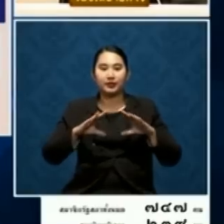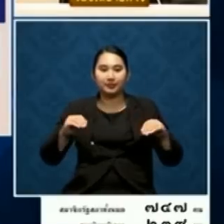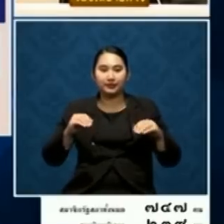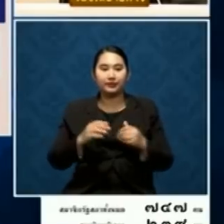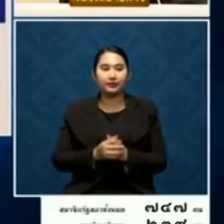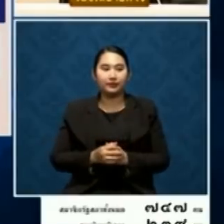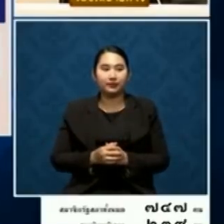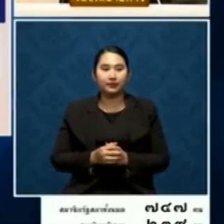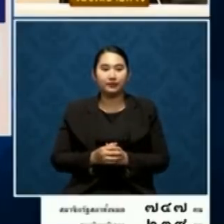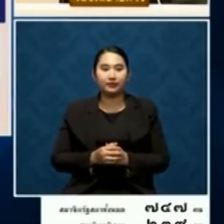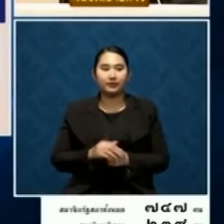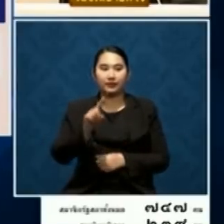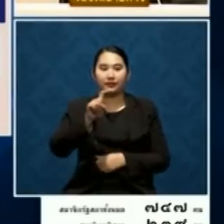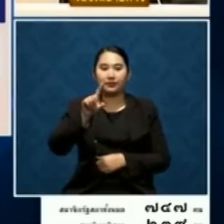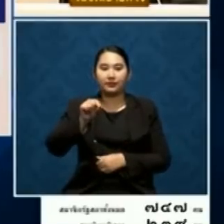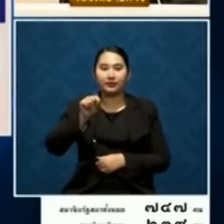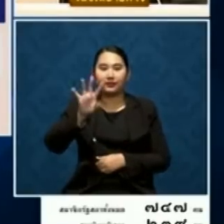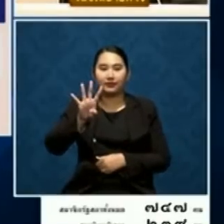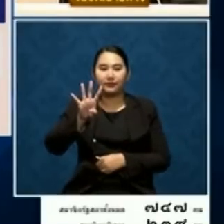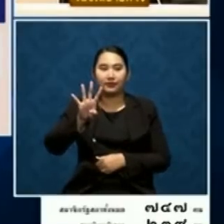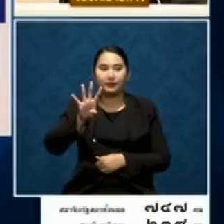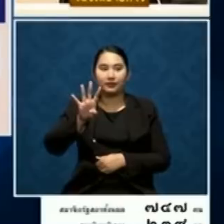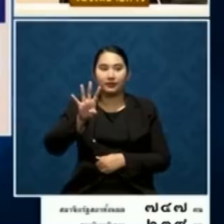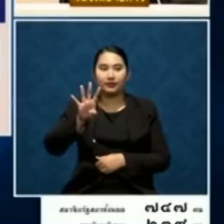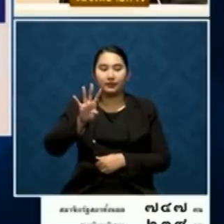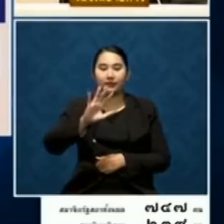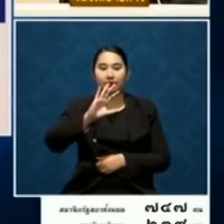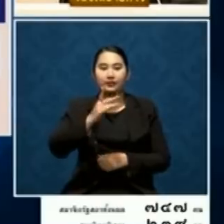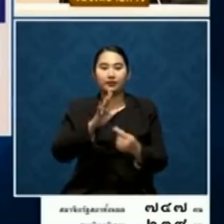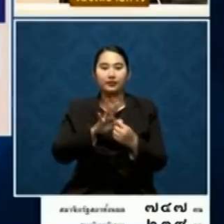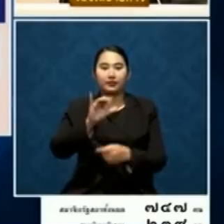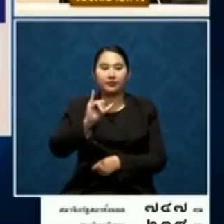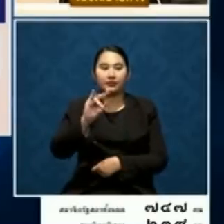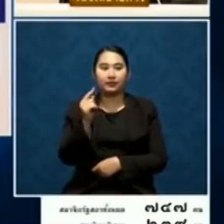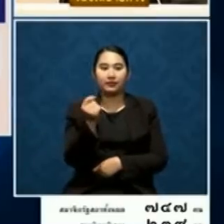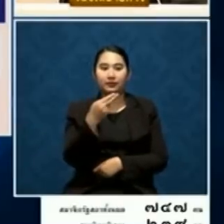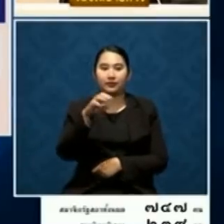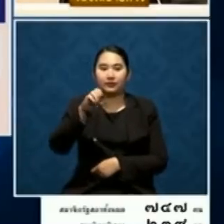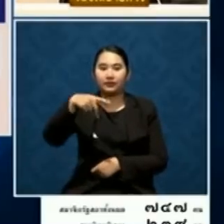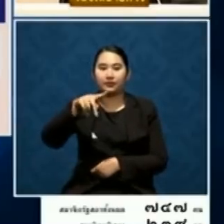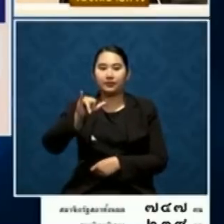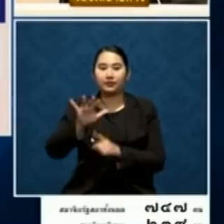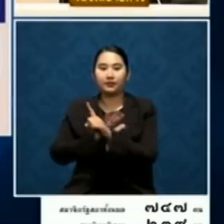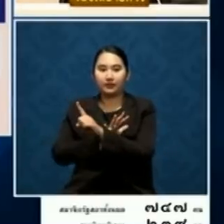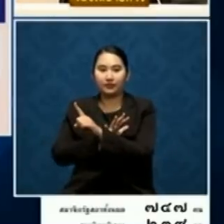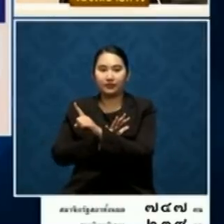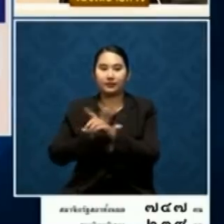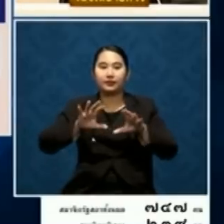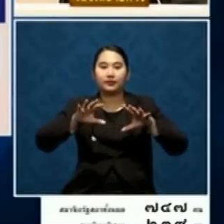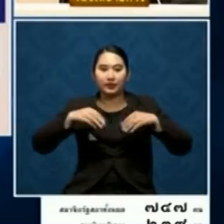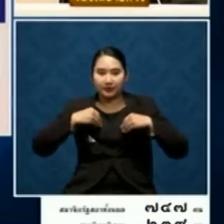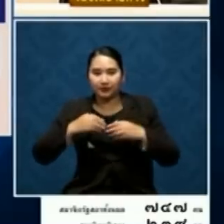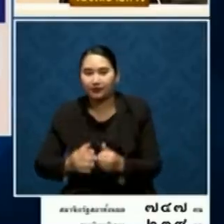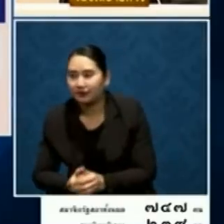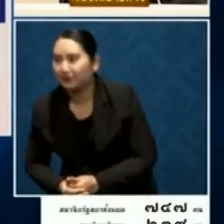านับกันมา113คะแนนแล้วนะคะ113คนที่ขานชื่อกันไปเรียบร้อยตอนนี้รวมคะแนนนะคะให้ความเห็นชอบสสเนี่ยให้ความเห็นชอบไป